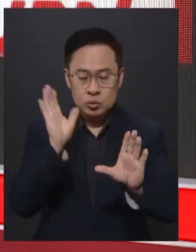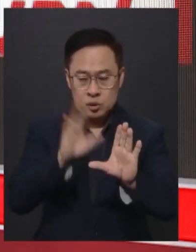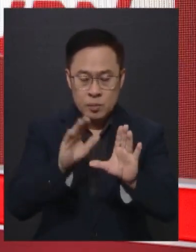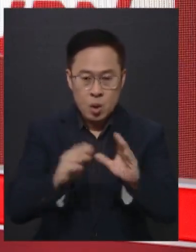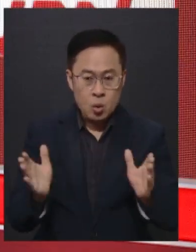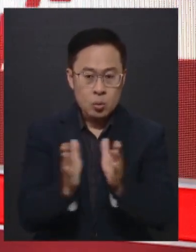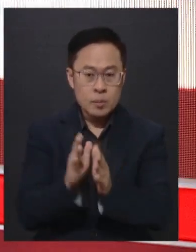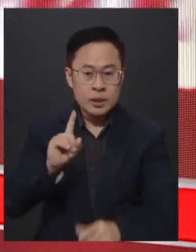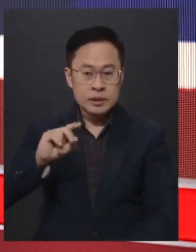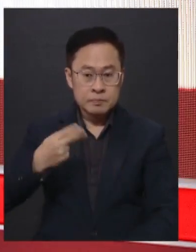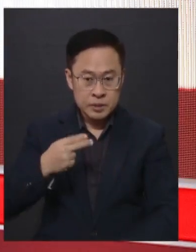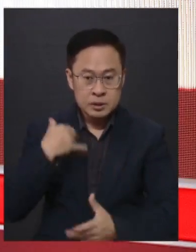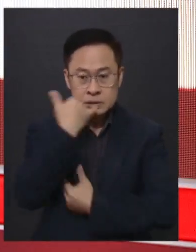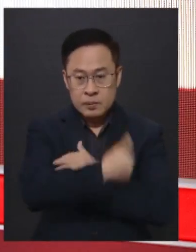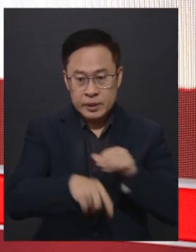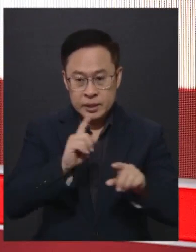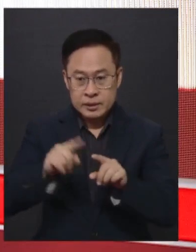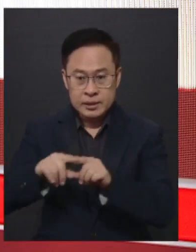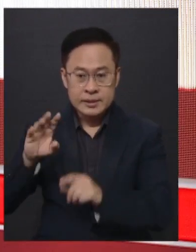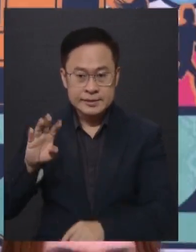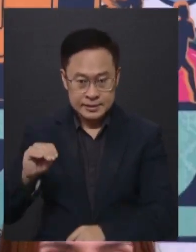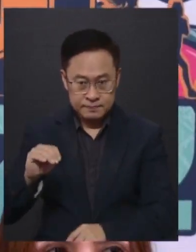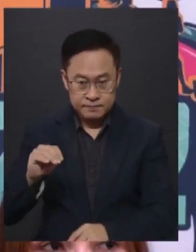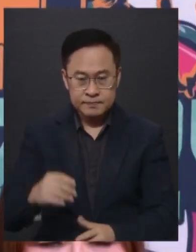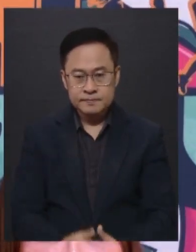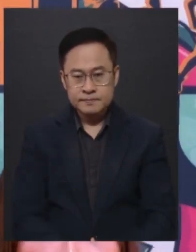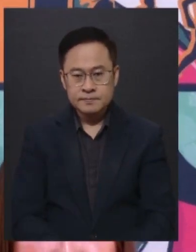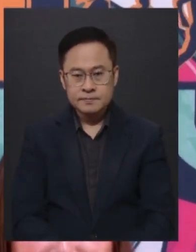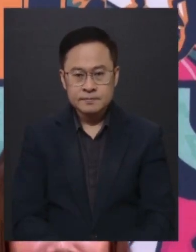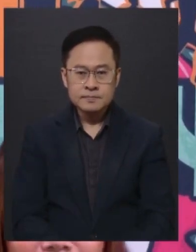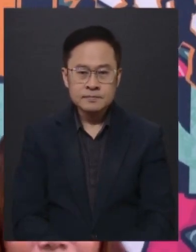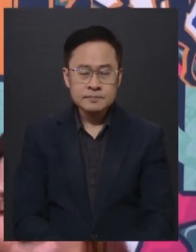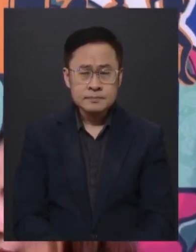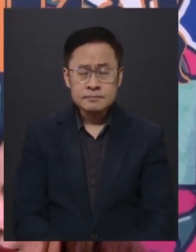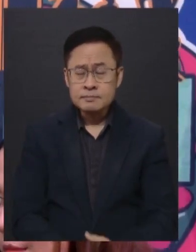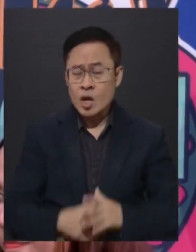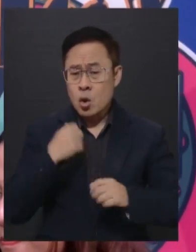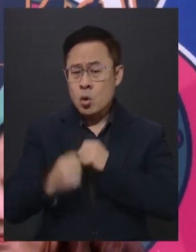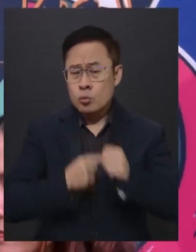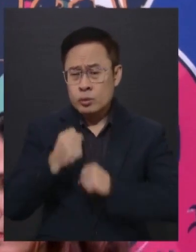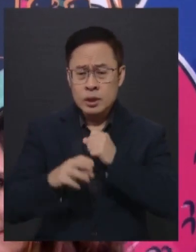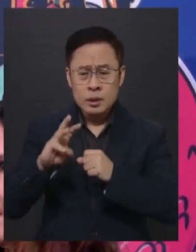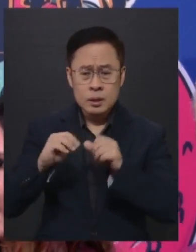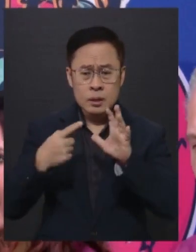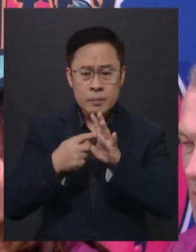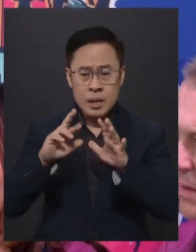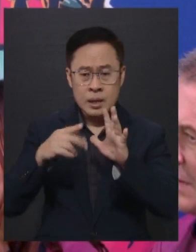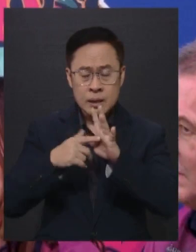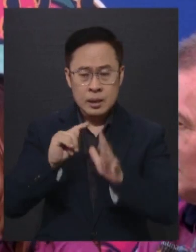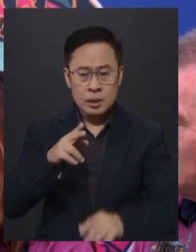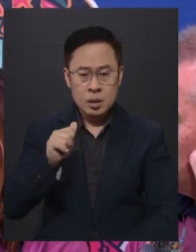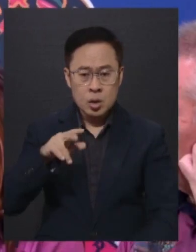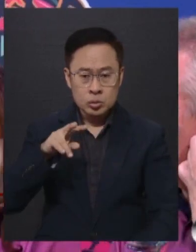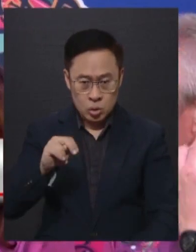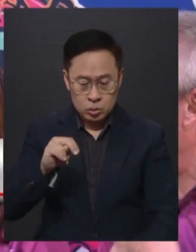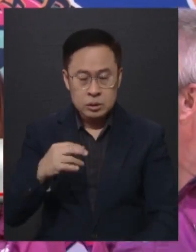10,000คนจาก 40ประเทศครับการแข่งขันมาราธอนลูน่าภูเก็ตซึ่งถือว่าเป็นหนึ่งใน